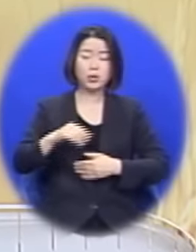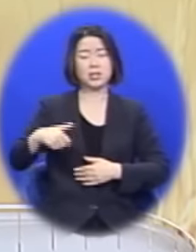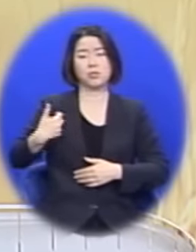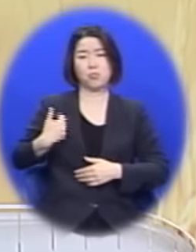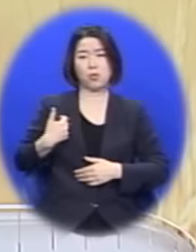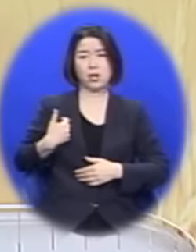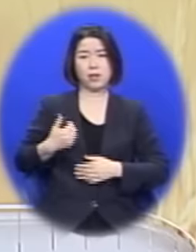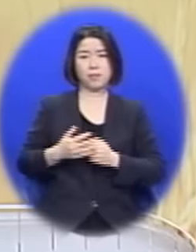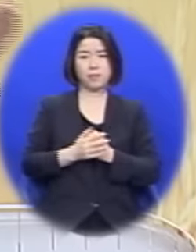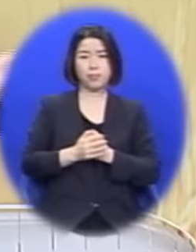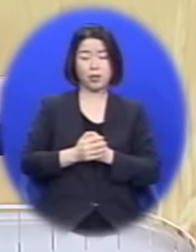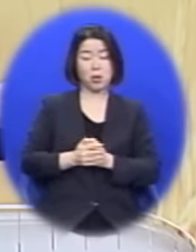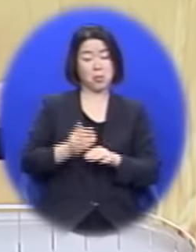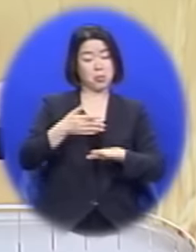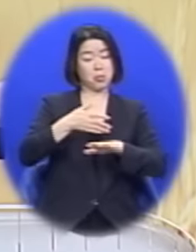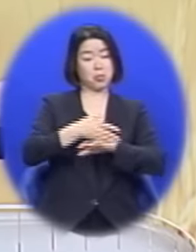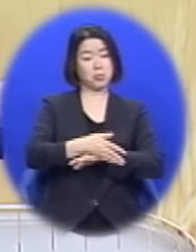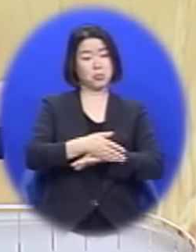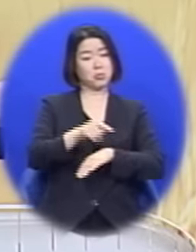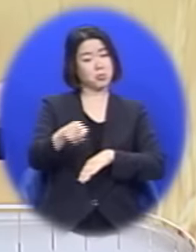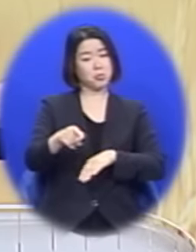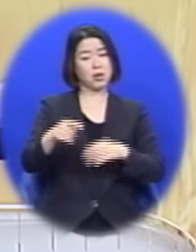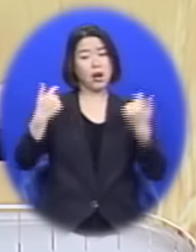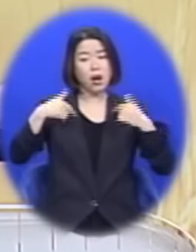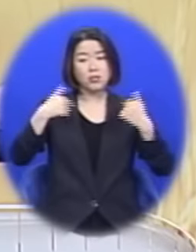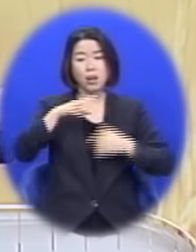서서히 늘 그냥 있었던 거예요.